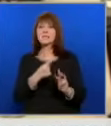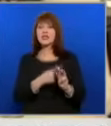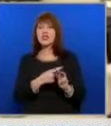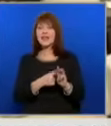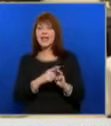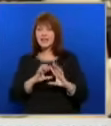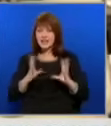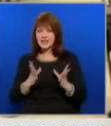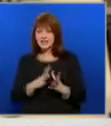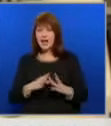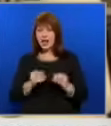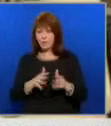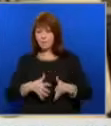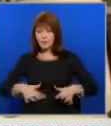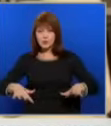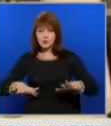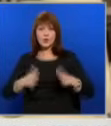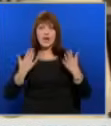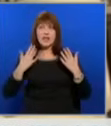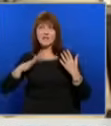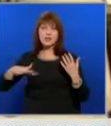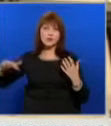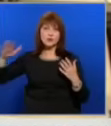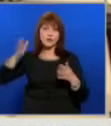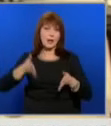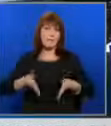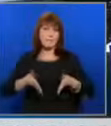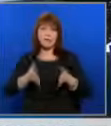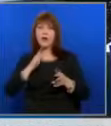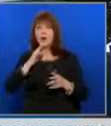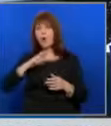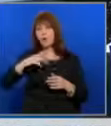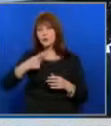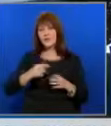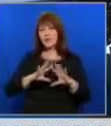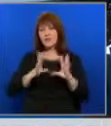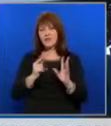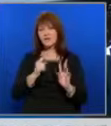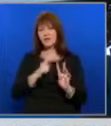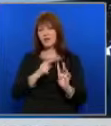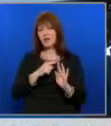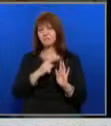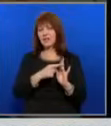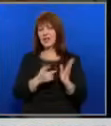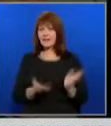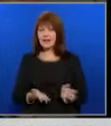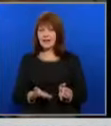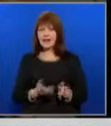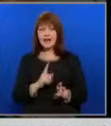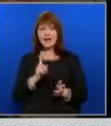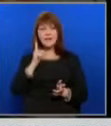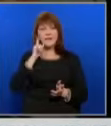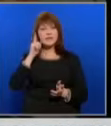изцяло. И сухопътно, и по въздушен път, защото отговаряме на всички необходими критерии. Не мисля, че една